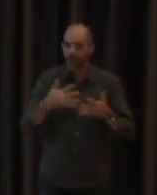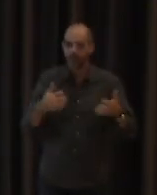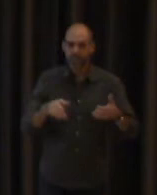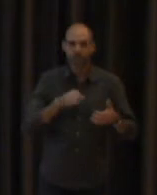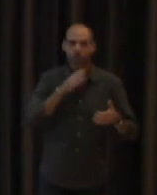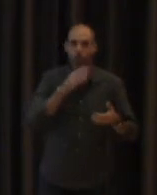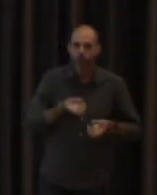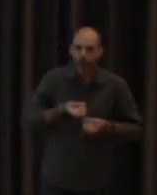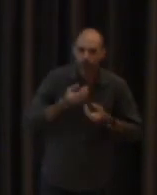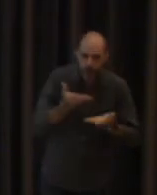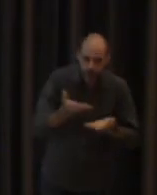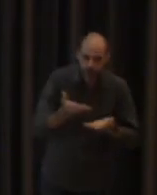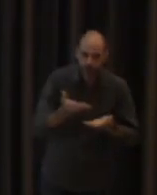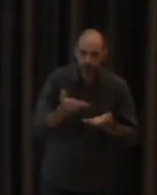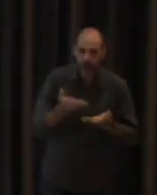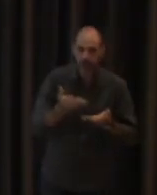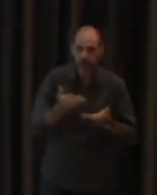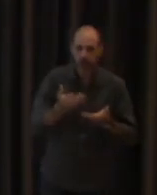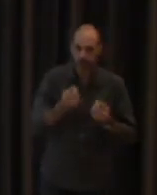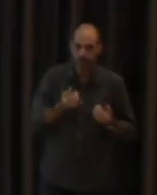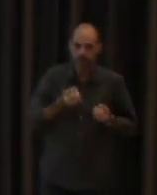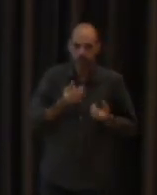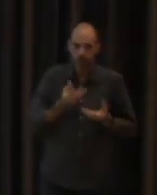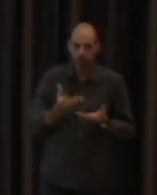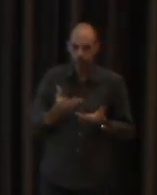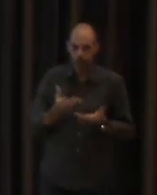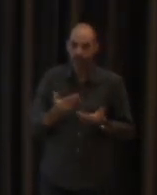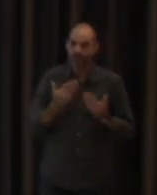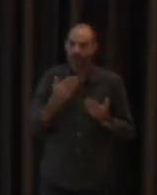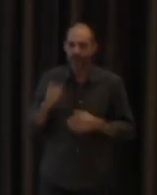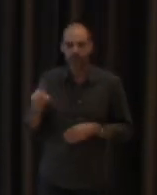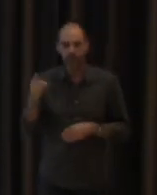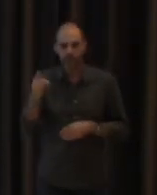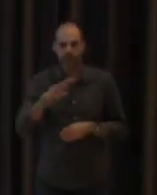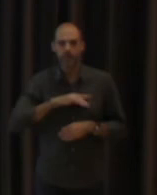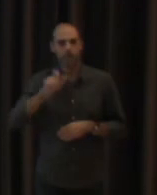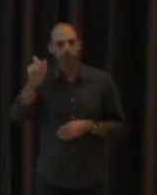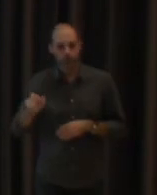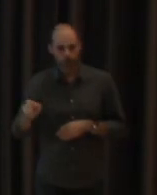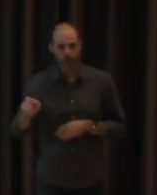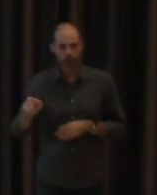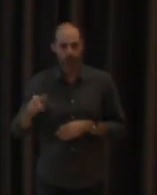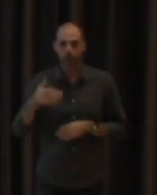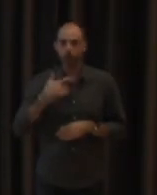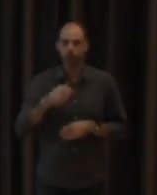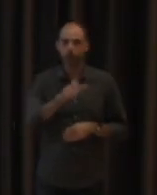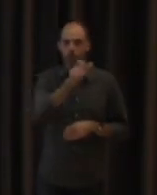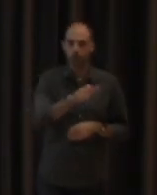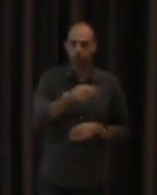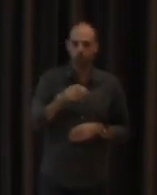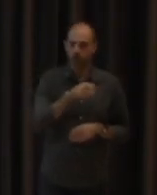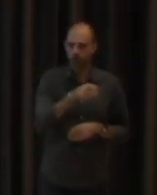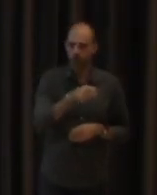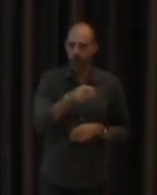elements díctics, no la podrem interpretar. Per això parlem de dicci de persona, quan fa referència als